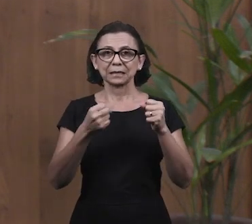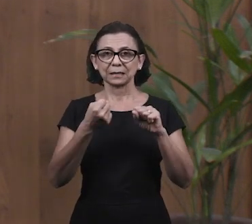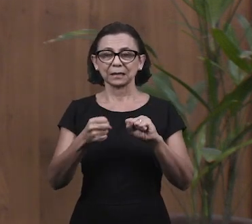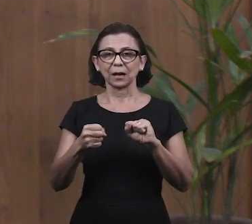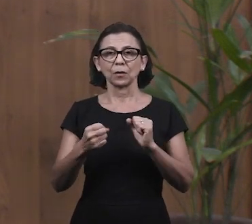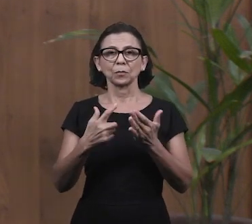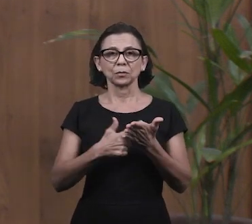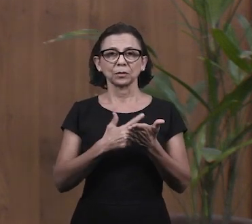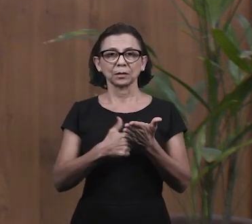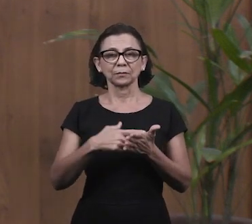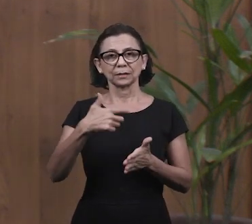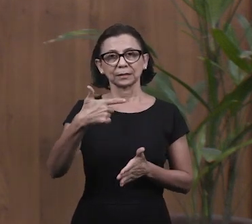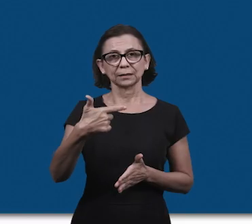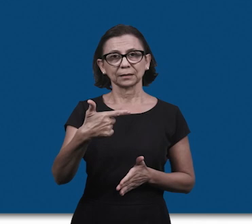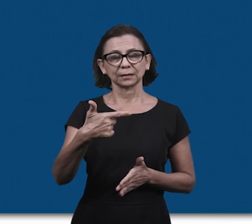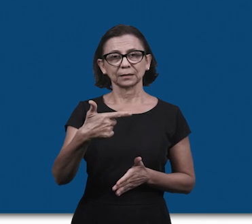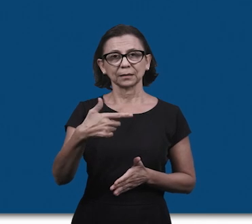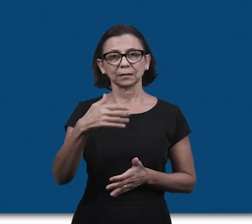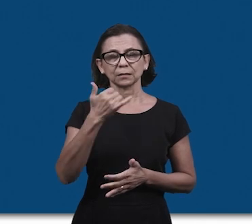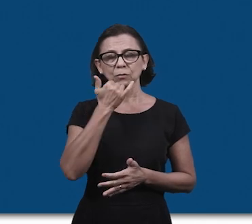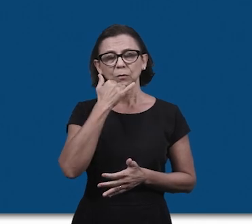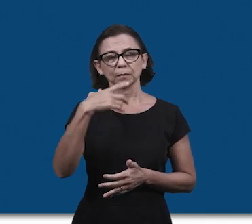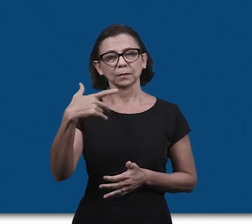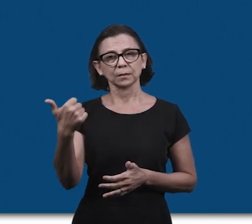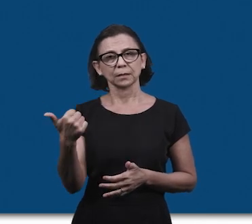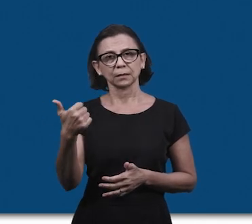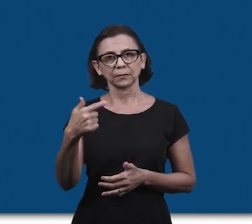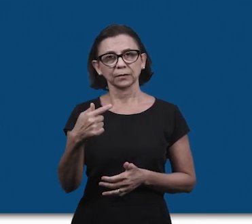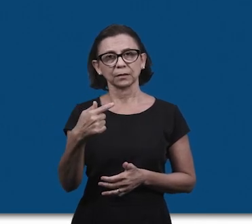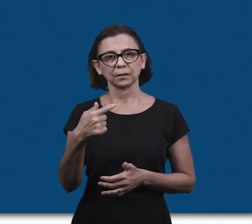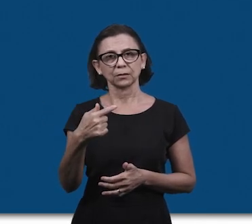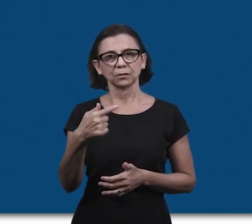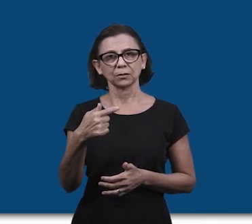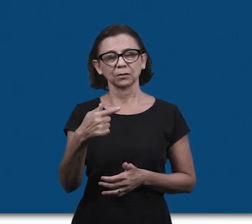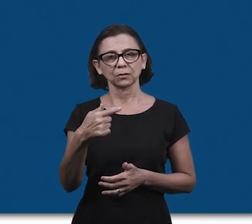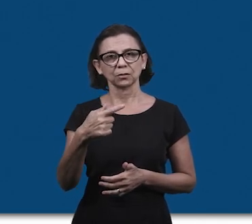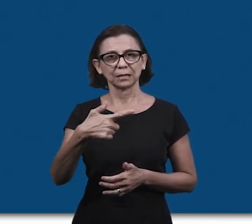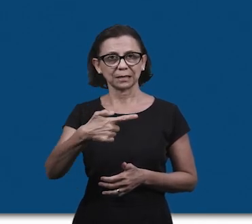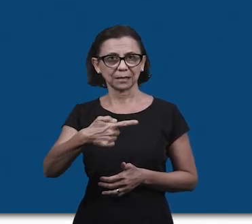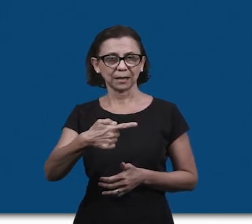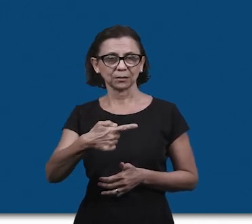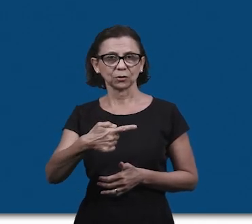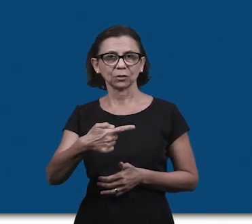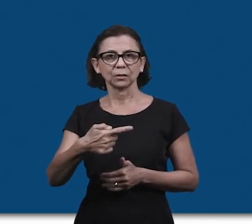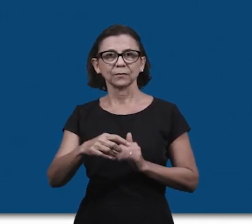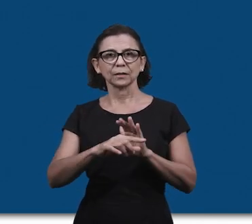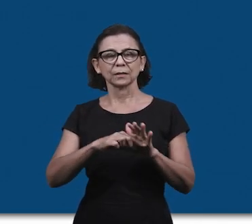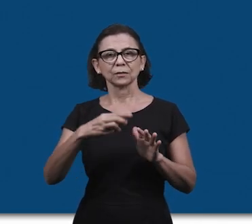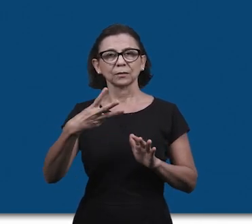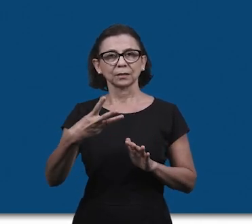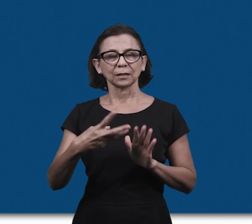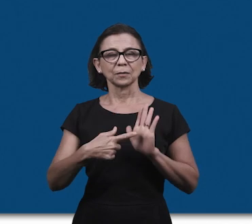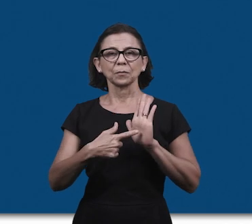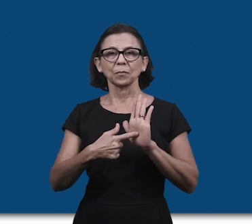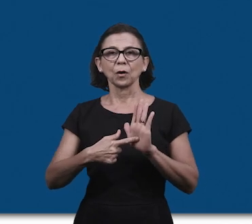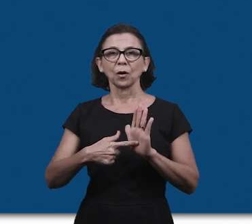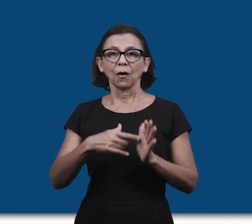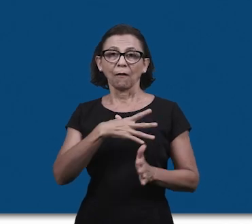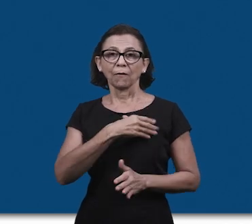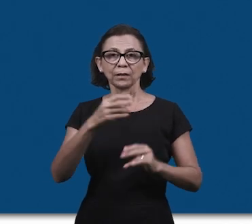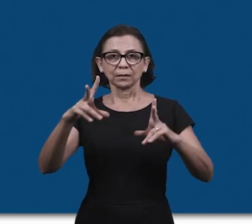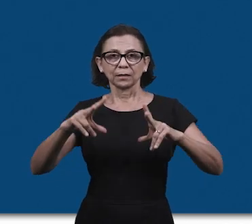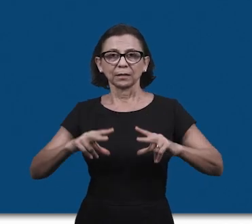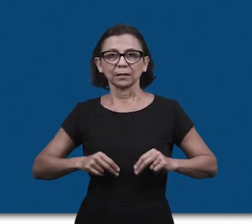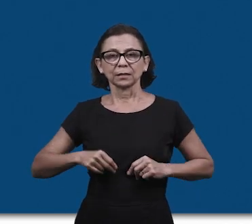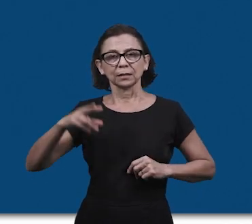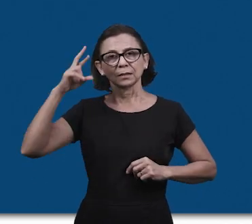confié. Selon cet écrit au psaume 127, verset 3, « Voici, nos enfants